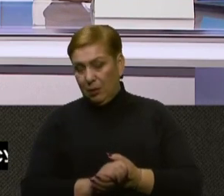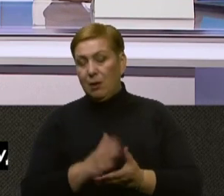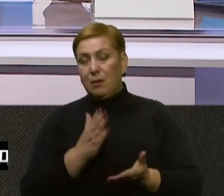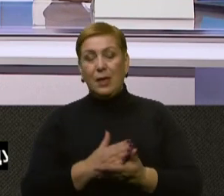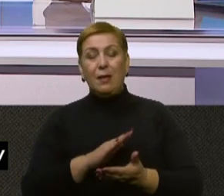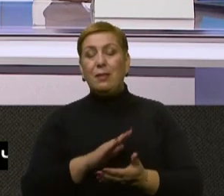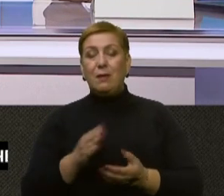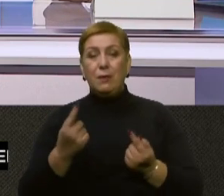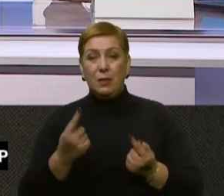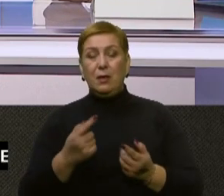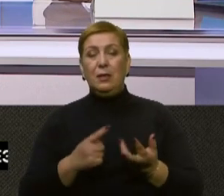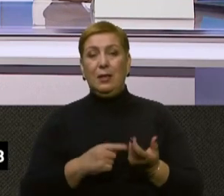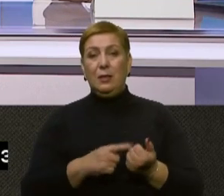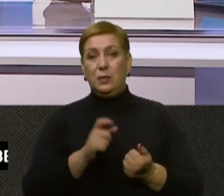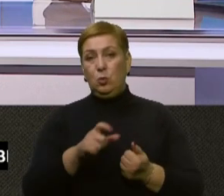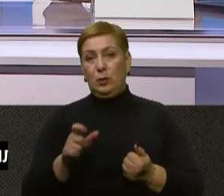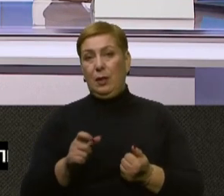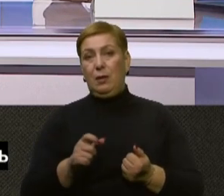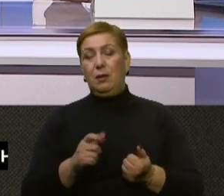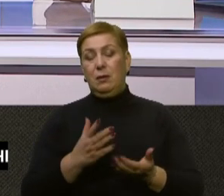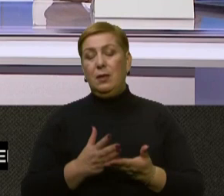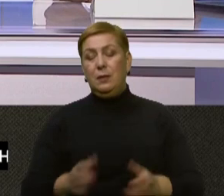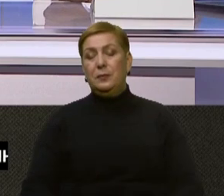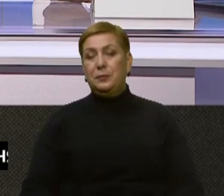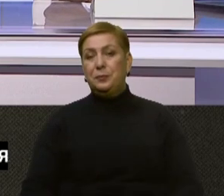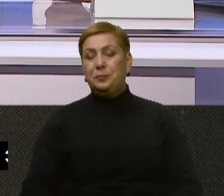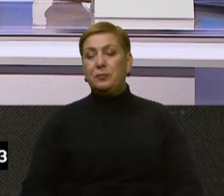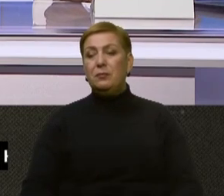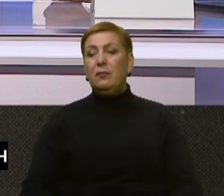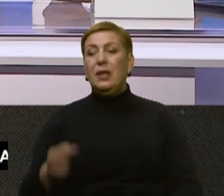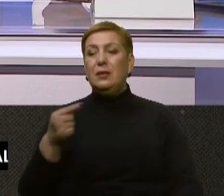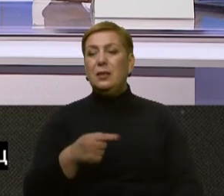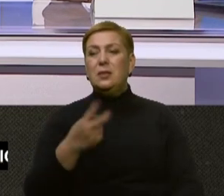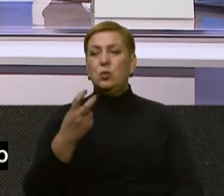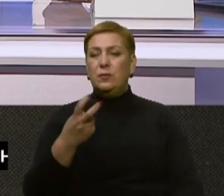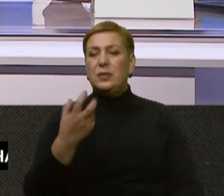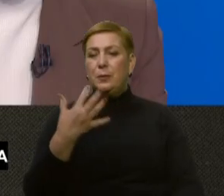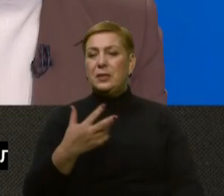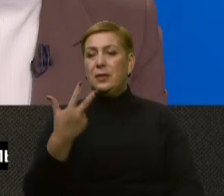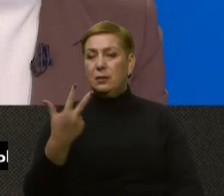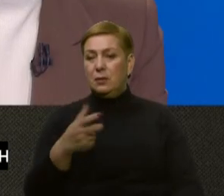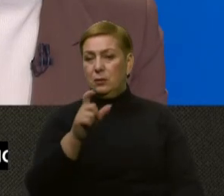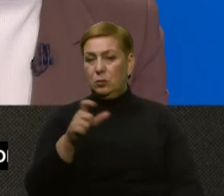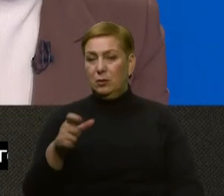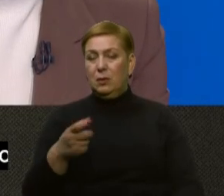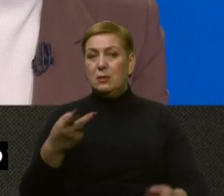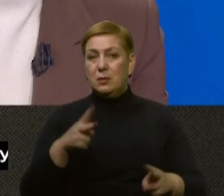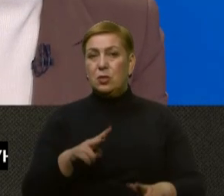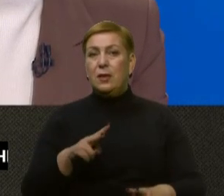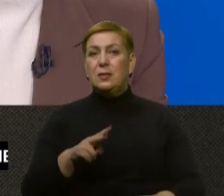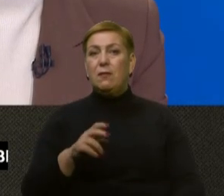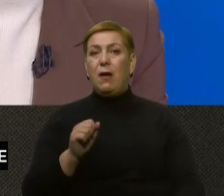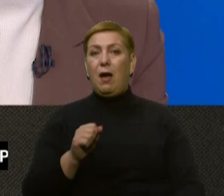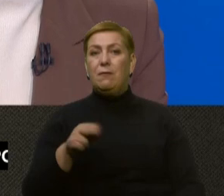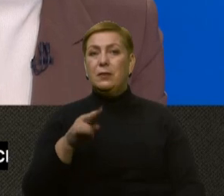людей. Ну, на жаль, констатуємо факт, що і такі є. Пане Віталію, 1253 людей залишаються в Авдіївці. А